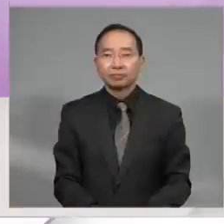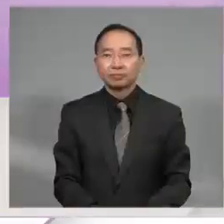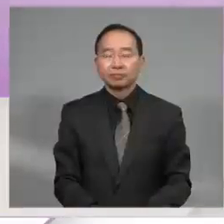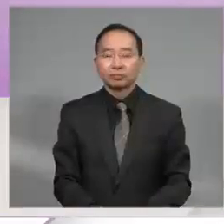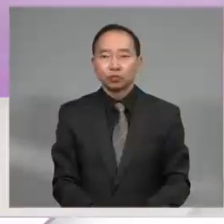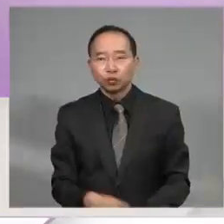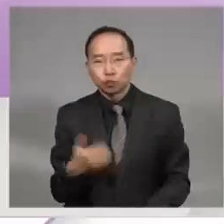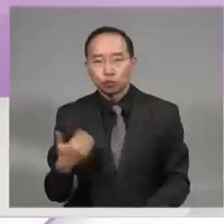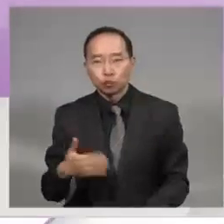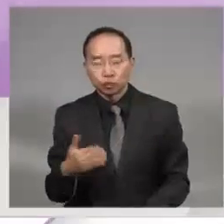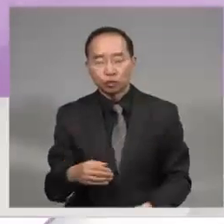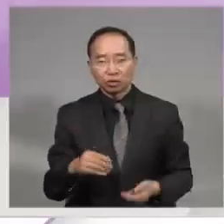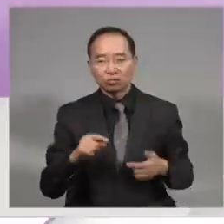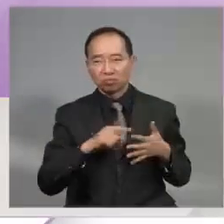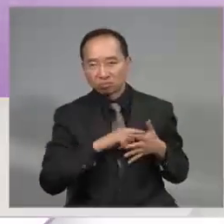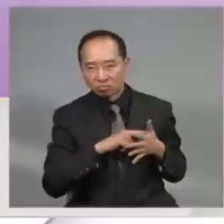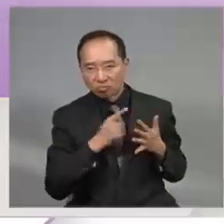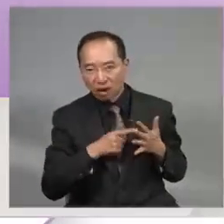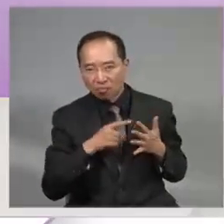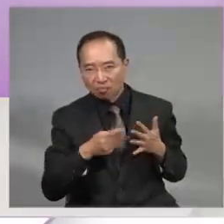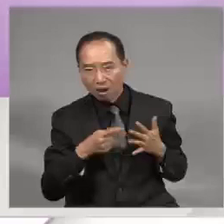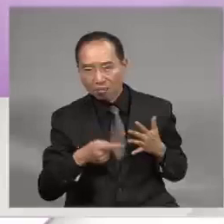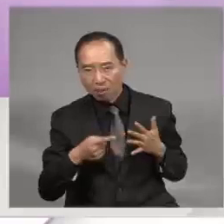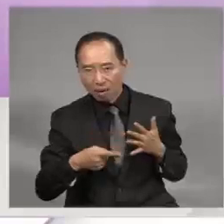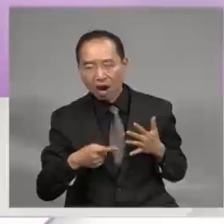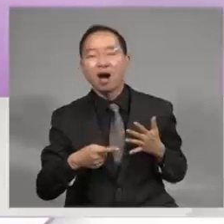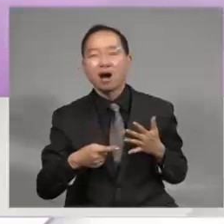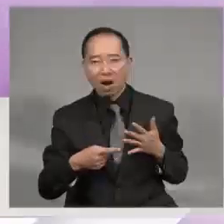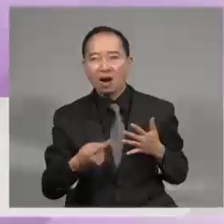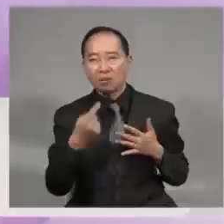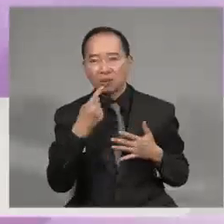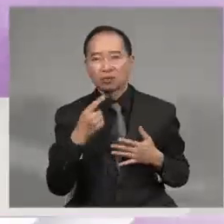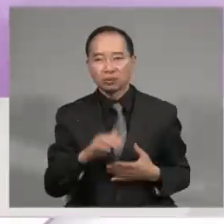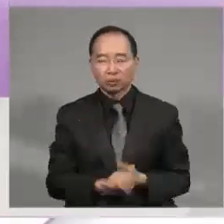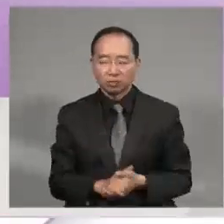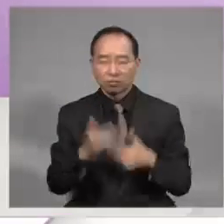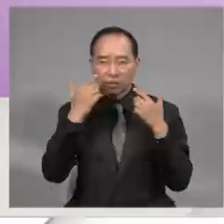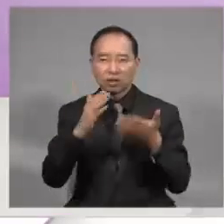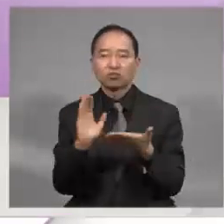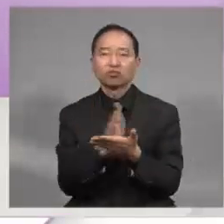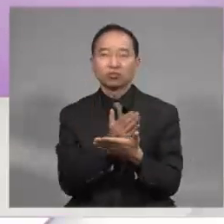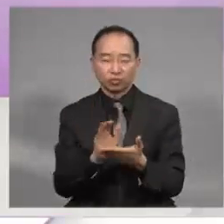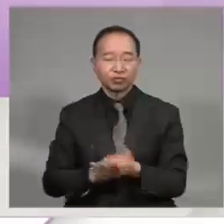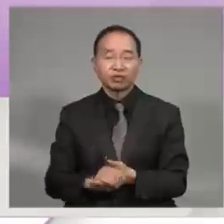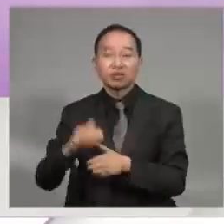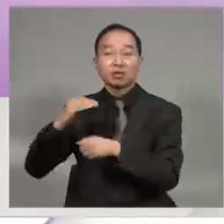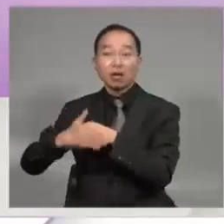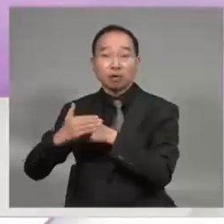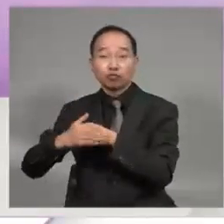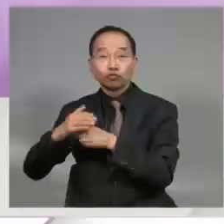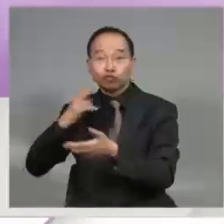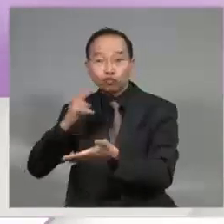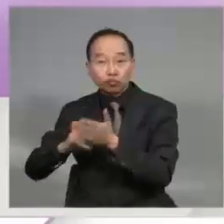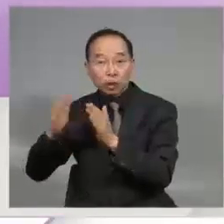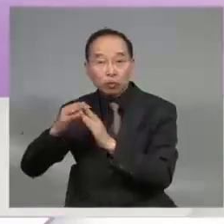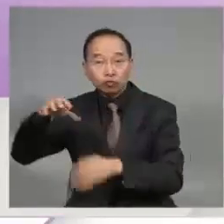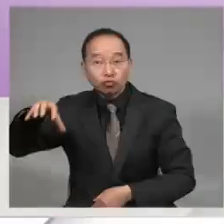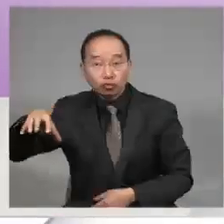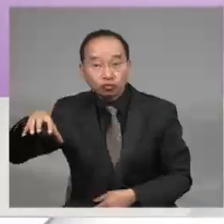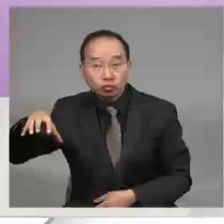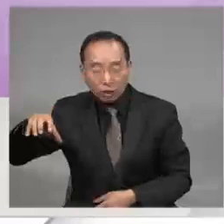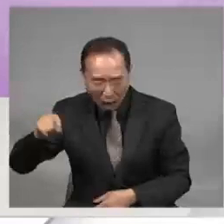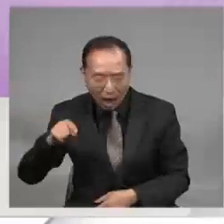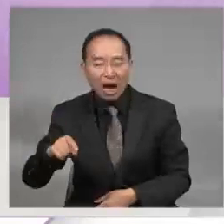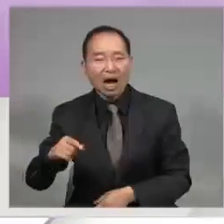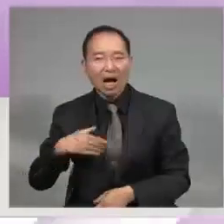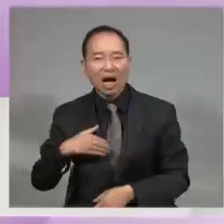이제 절차를 저도 이제 배우게 됐고, 확실히 이제 구분을 해가지고 대구 우체국에서는 또 이제 해당 그 관외